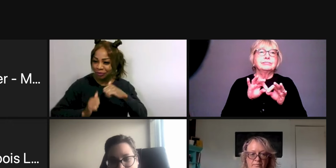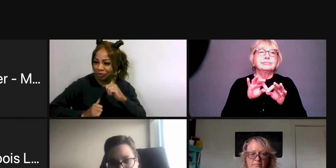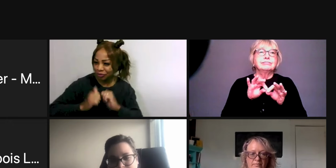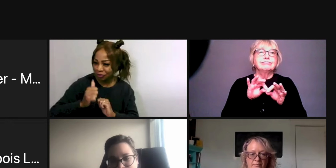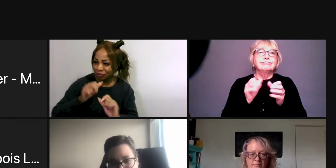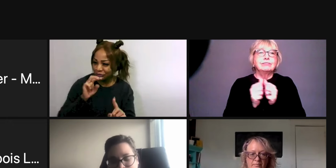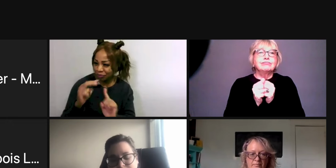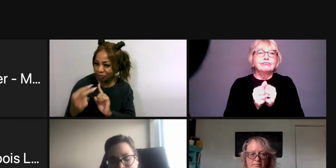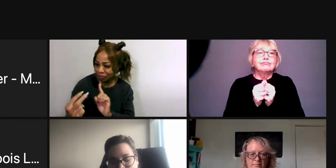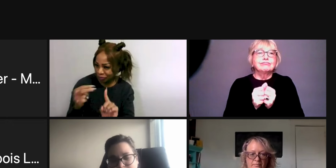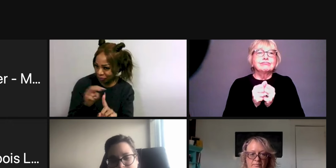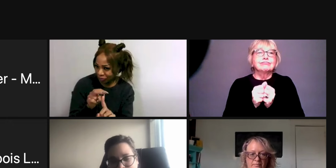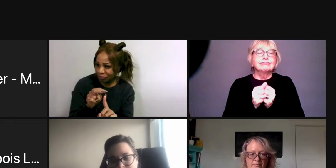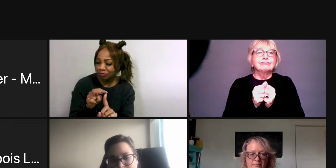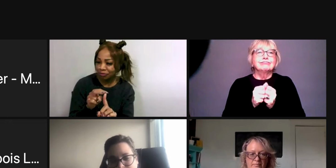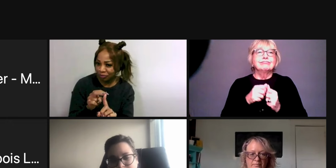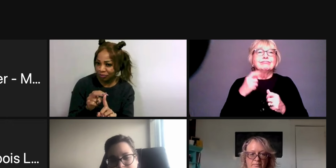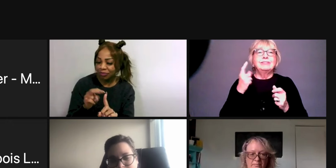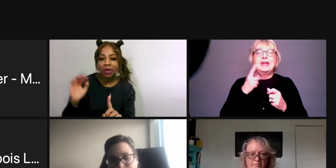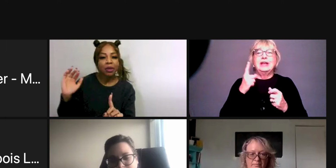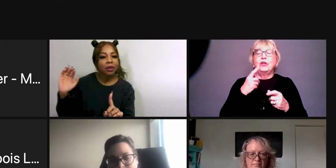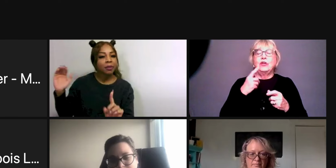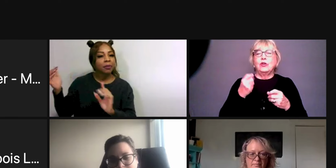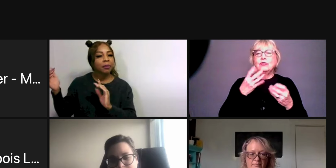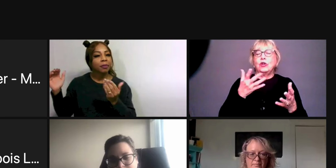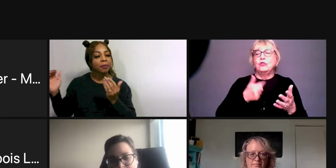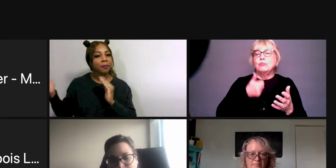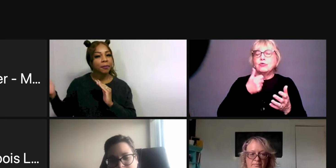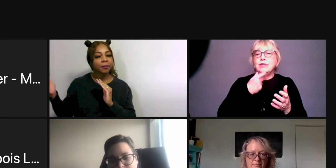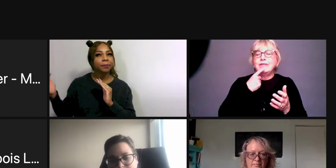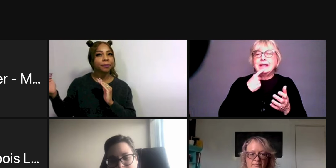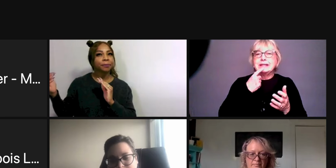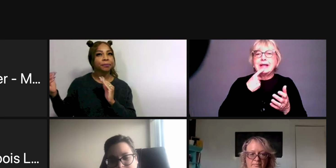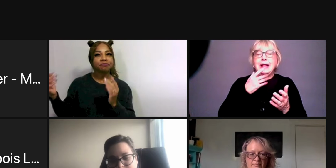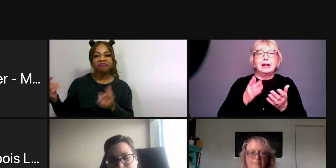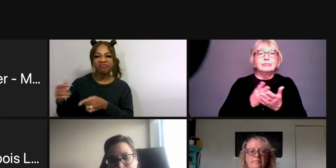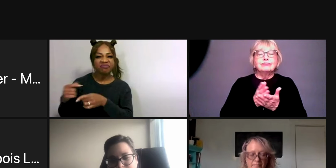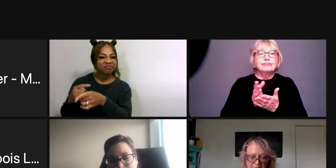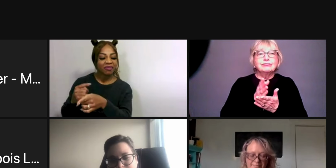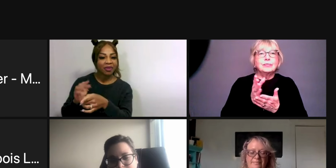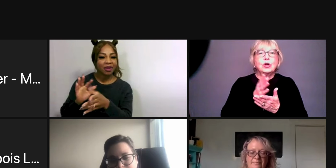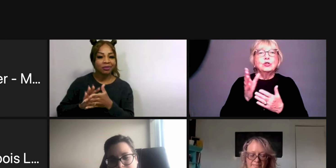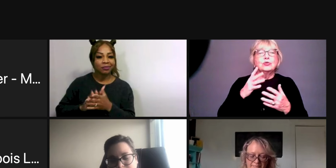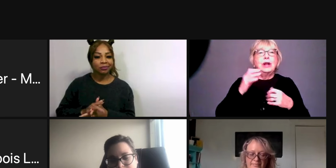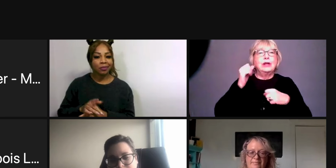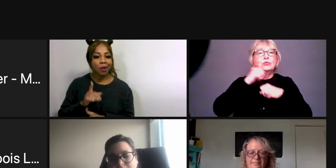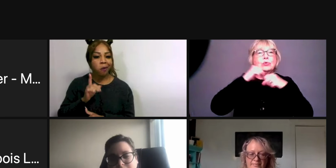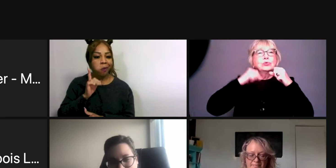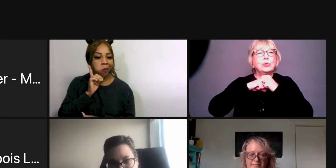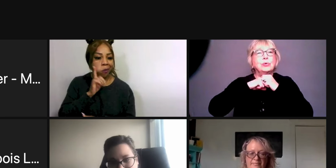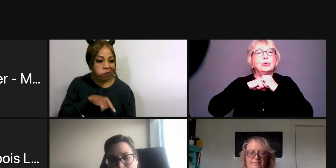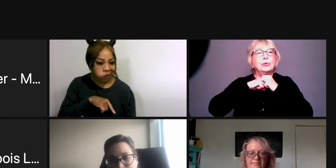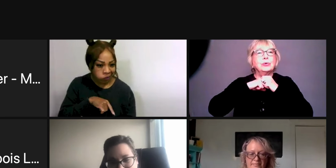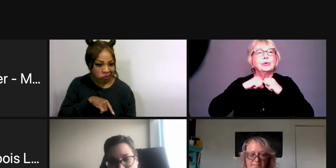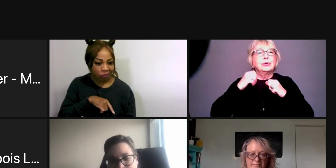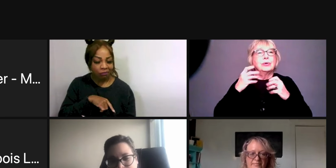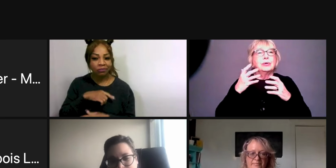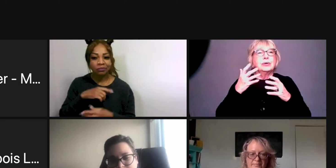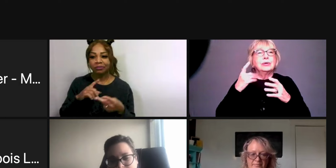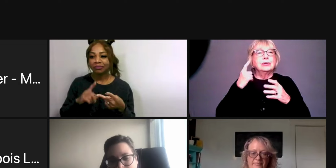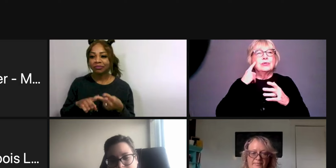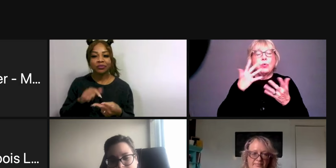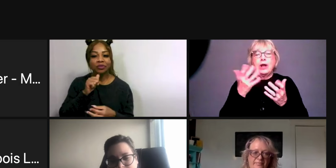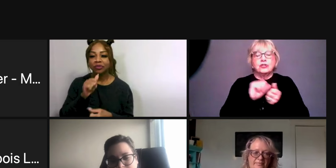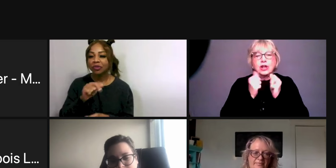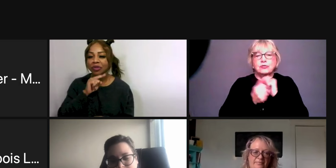puisse faciliter le passage sur le plan structurel c'est-à-dire qui permette d'intégrer vraiment les changements